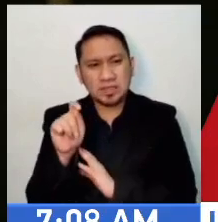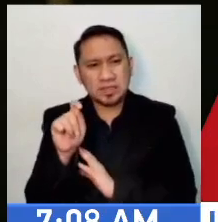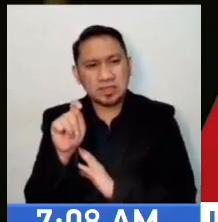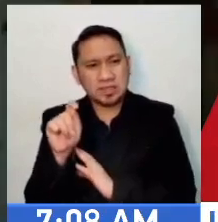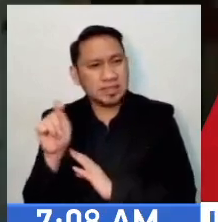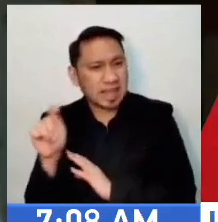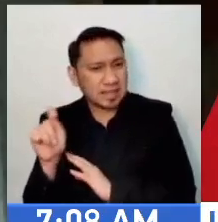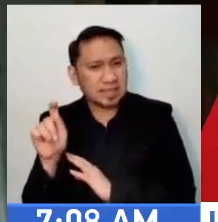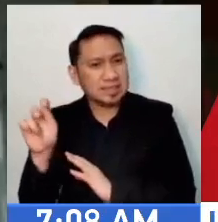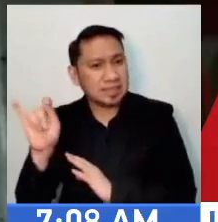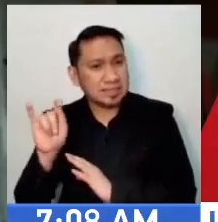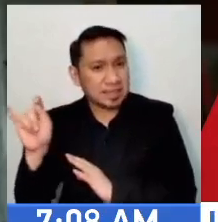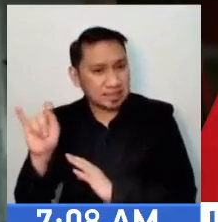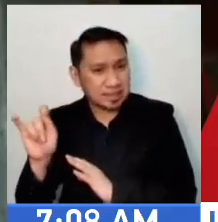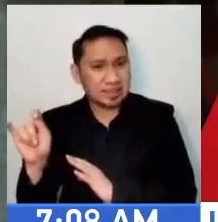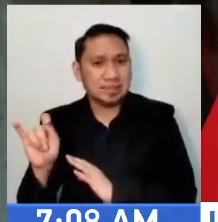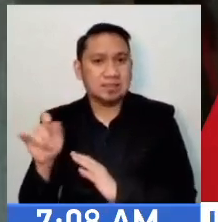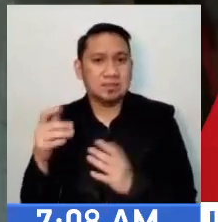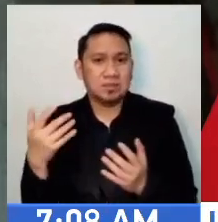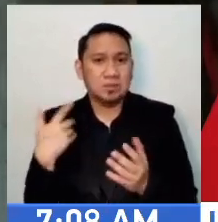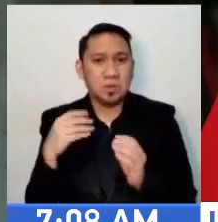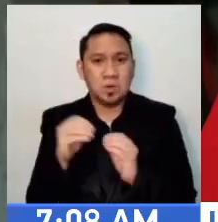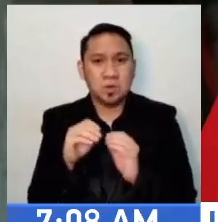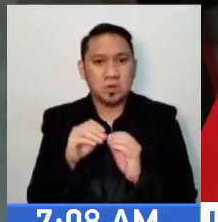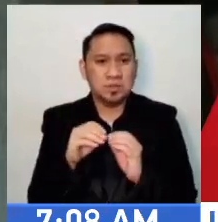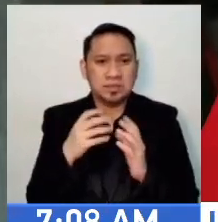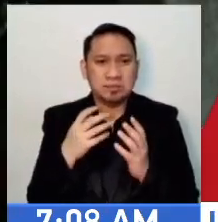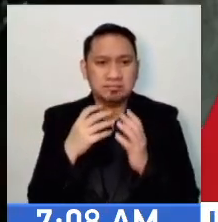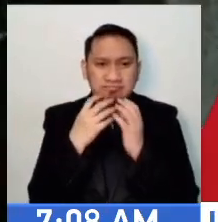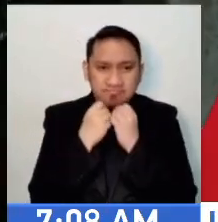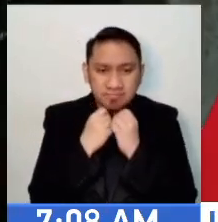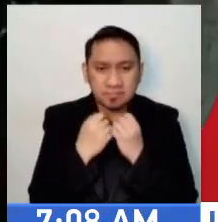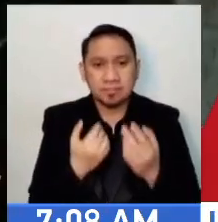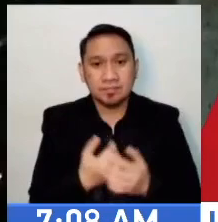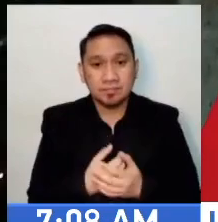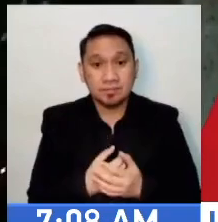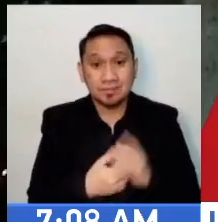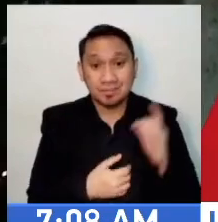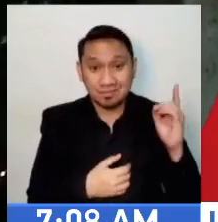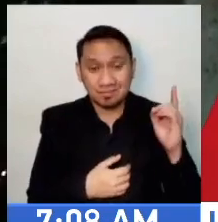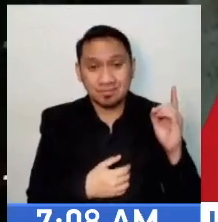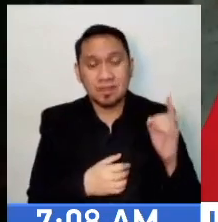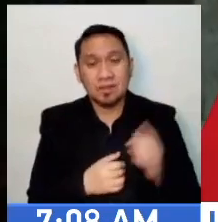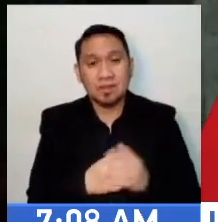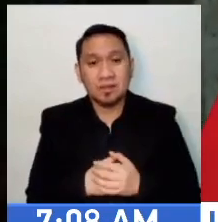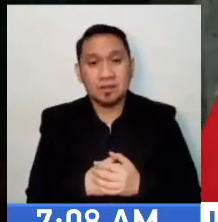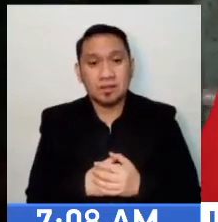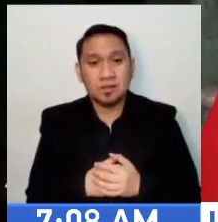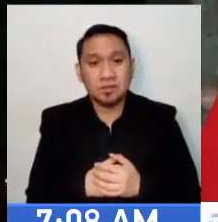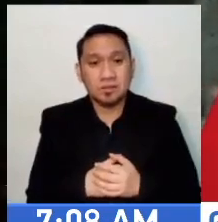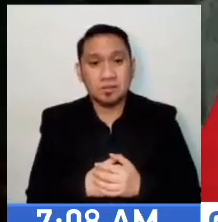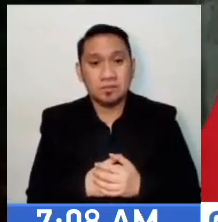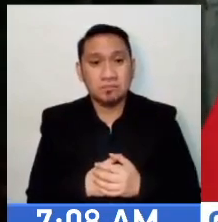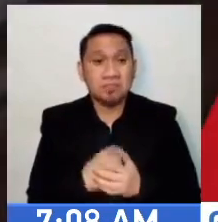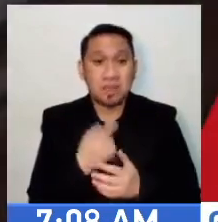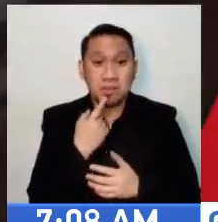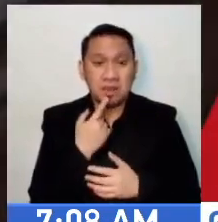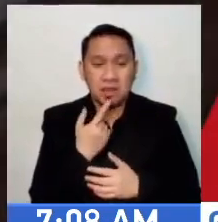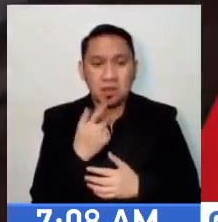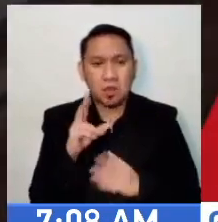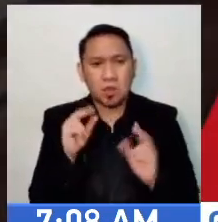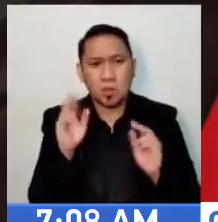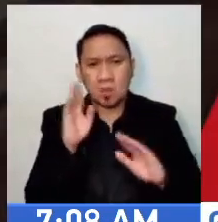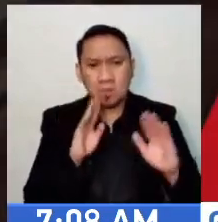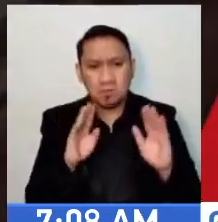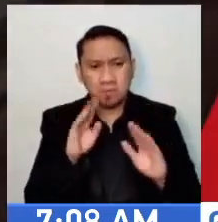kang trackage. Sinigundahan niya ng kambal niyang si Paulo. Sa akin wala namang problem as long as makauwi ng safe.